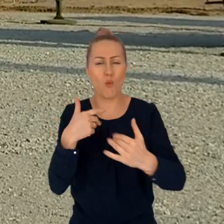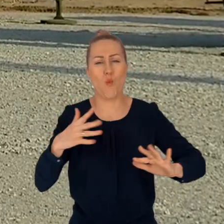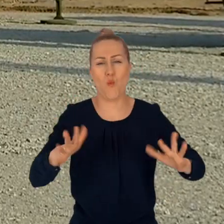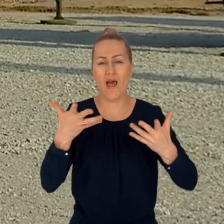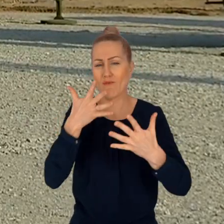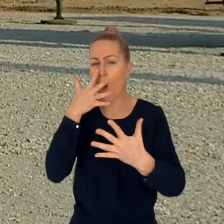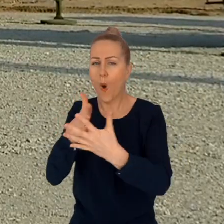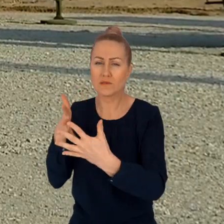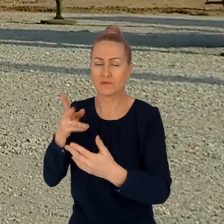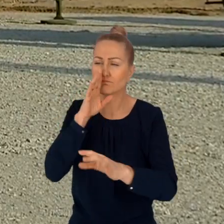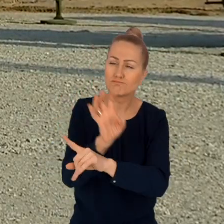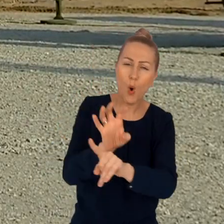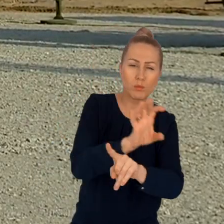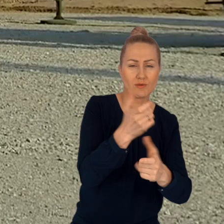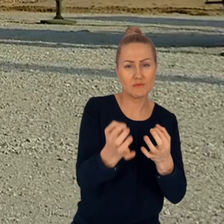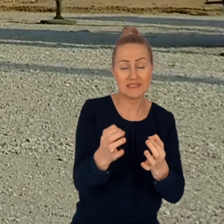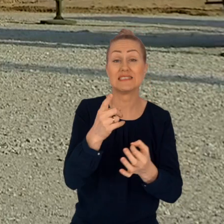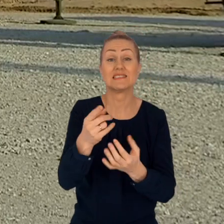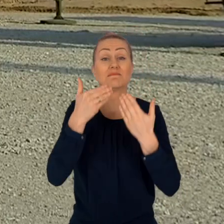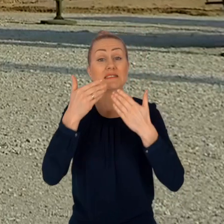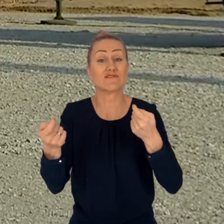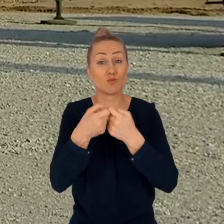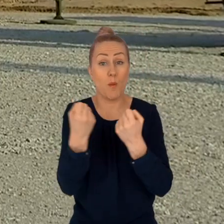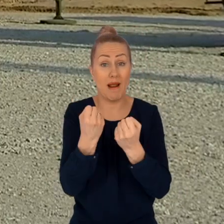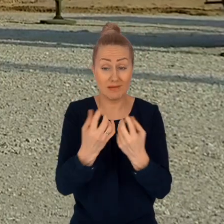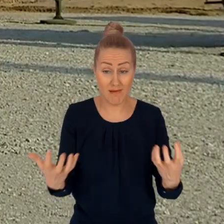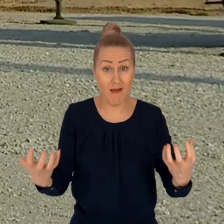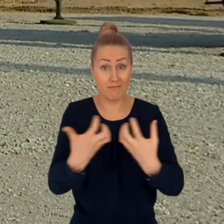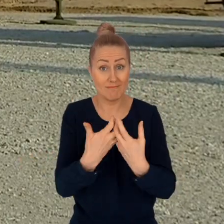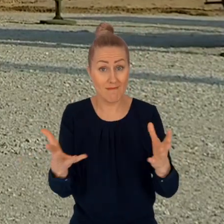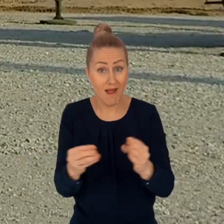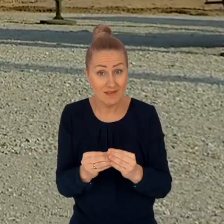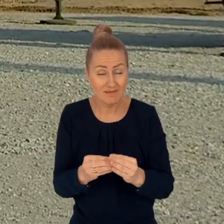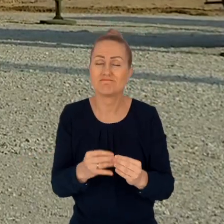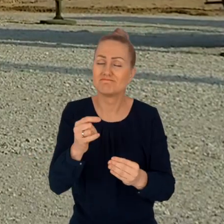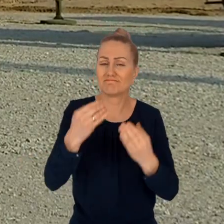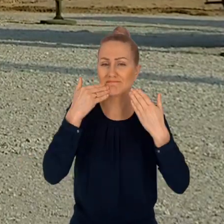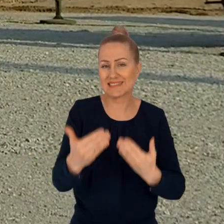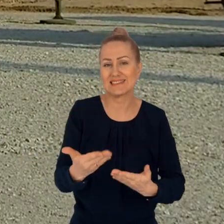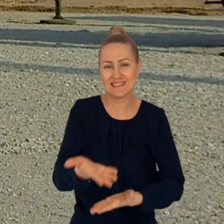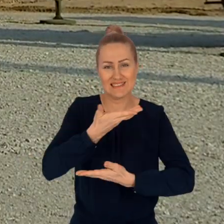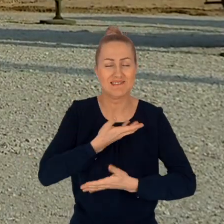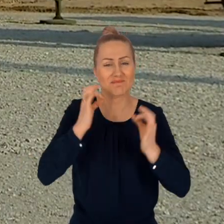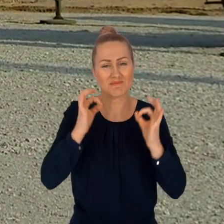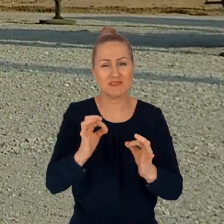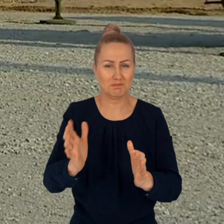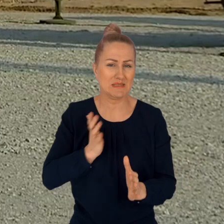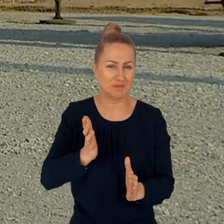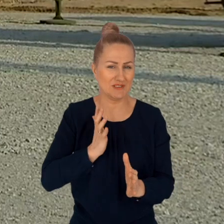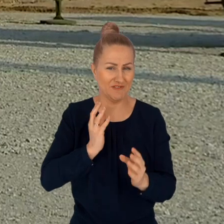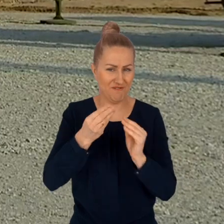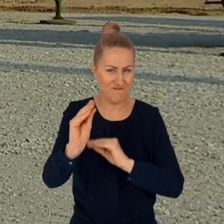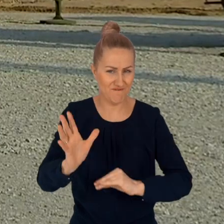współpraca w ramach tego systemu z całą pewnością zapewni warunki